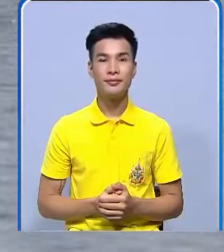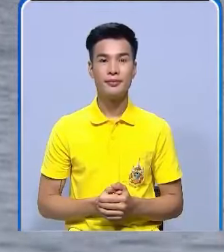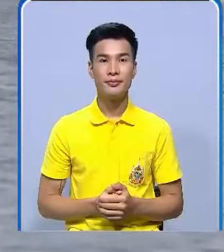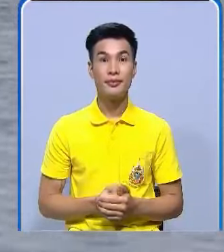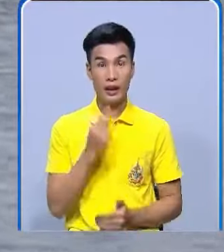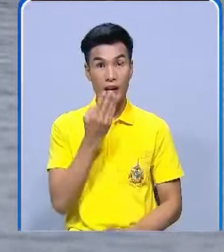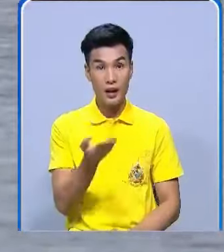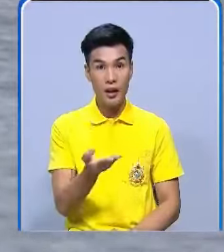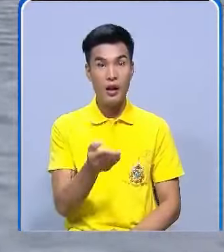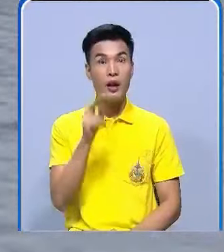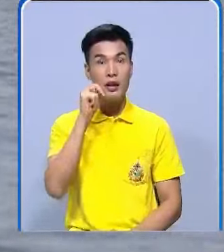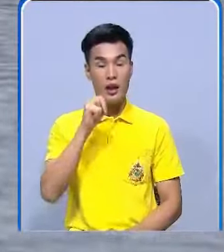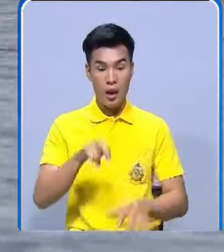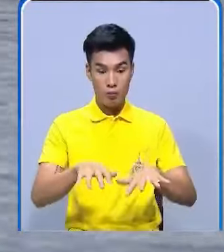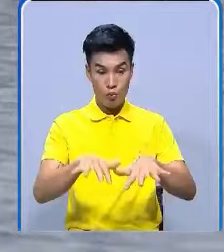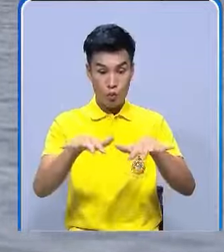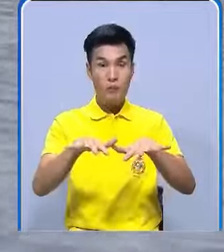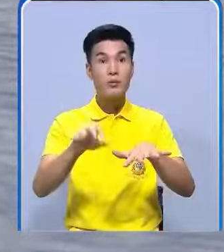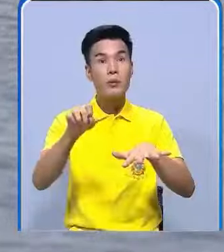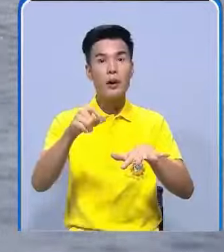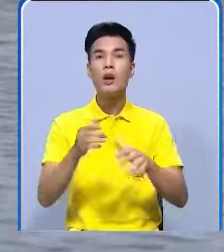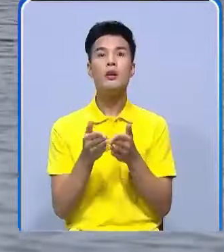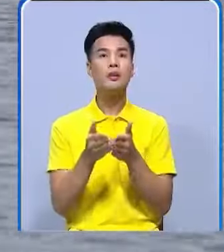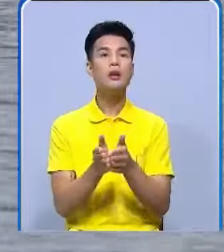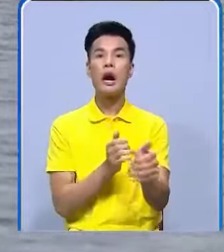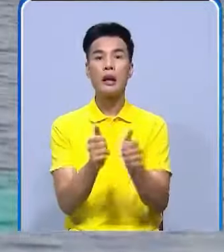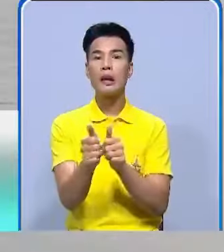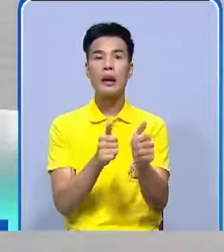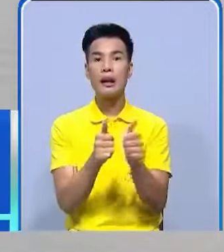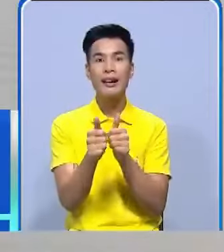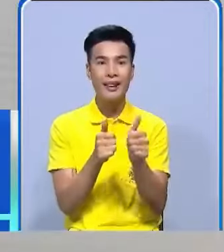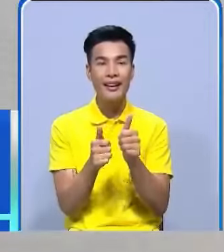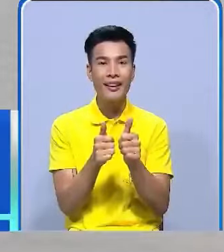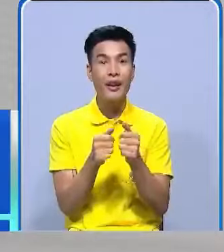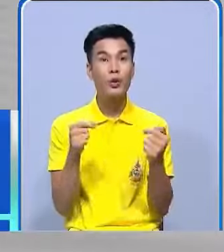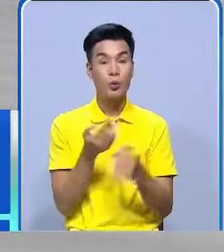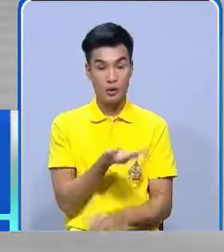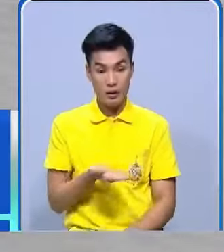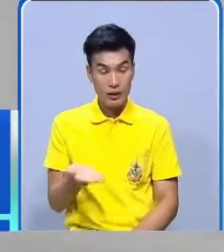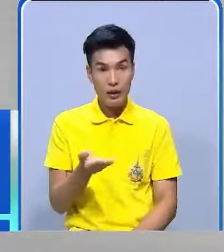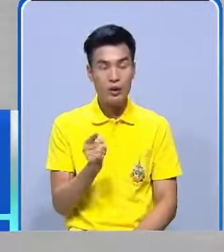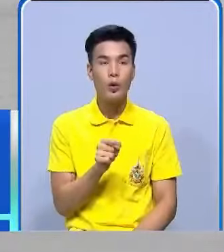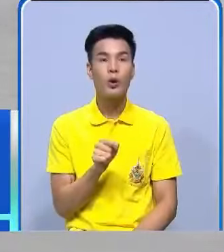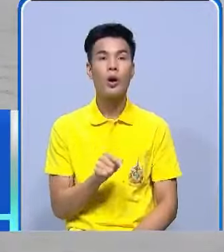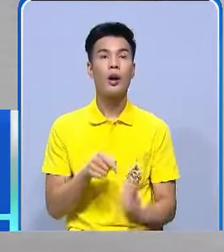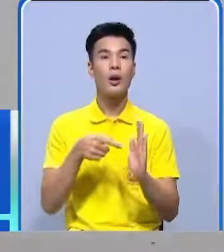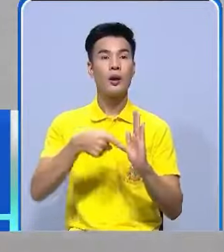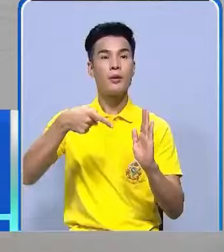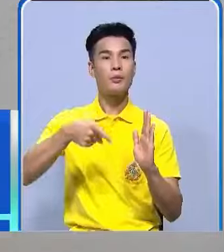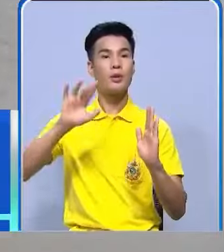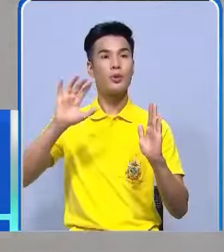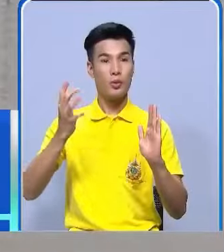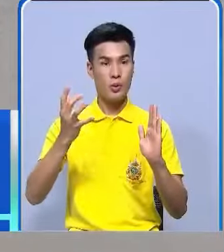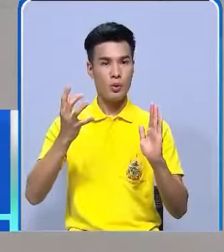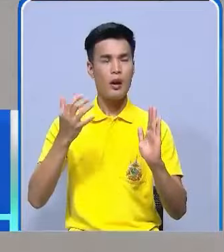ี่น้ำเยอะนักใช่ไหมแข่งเรือกันไปเลยคุณผู้ชมคะจุดนี้นะคะบางระกำโมเดลที่พิษณุโลกเนื้อ